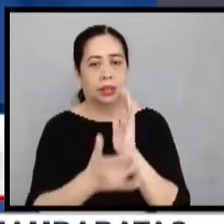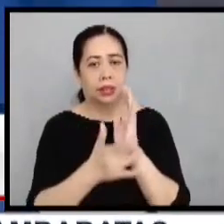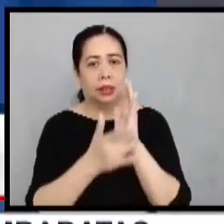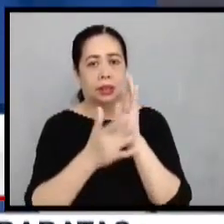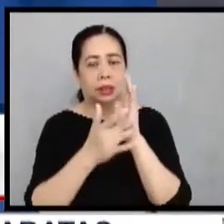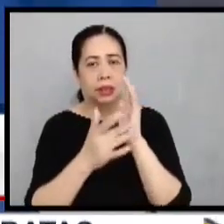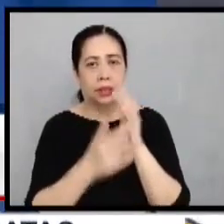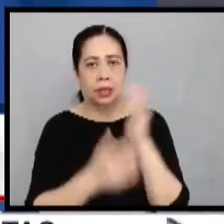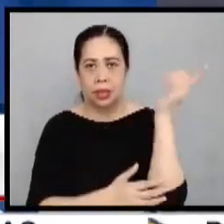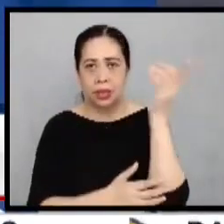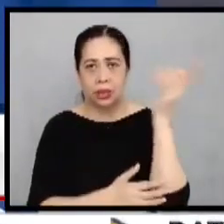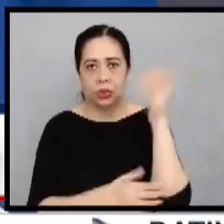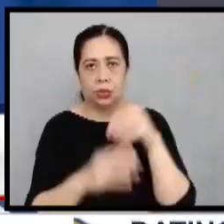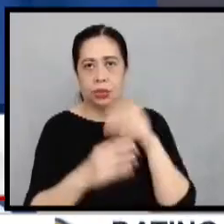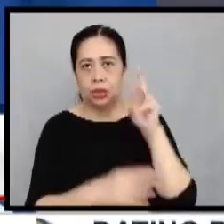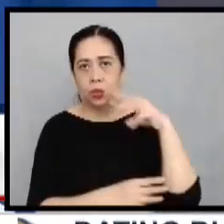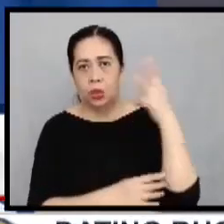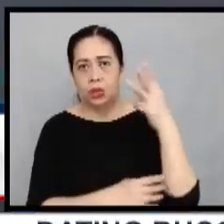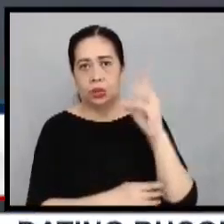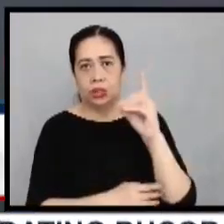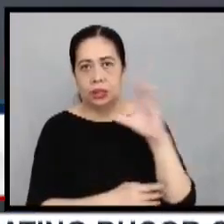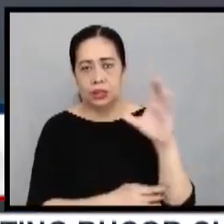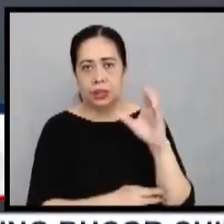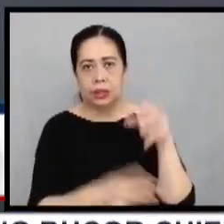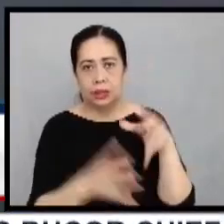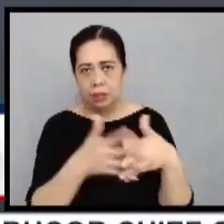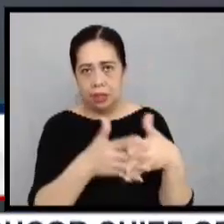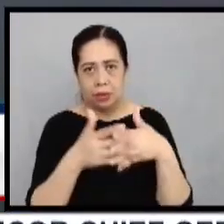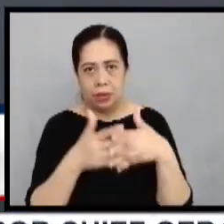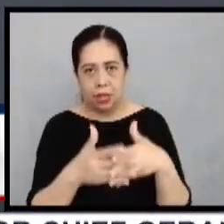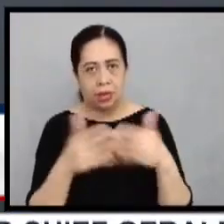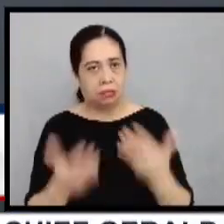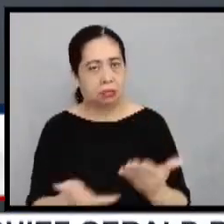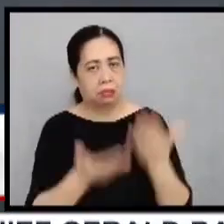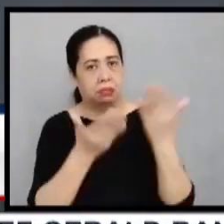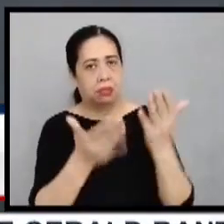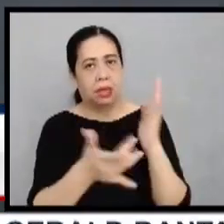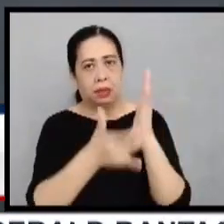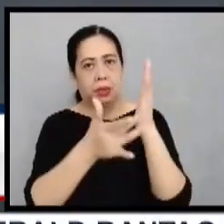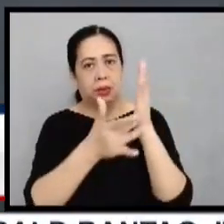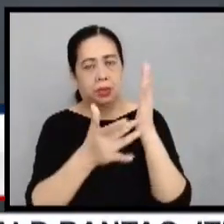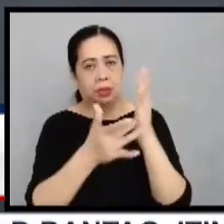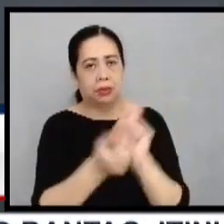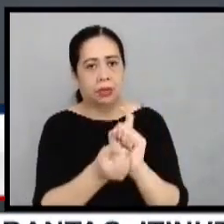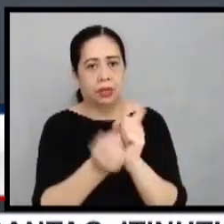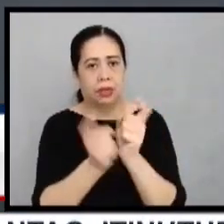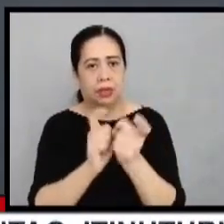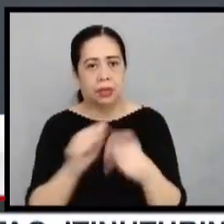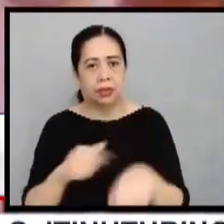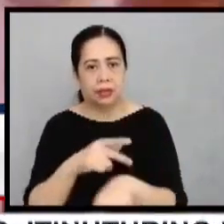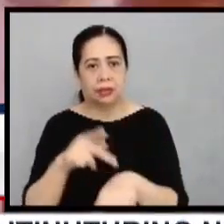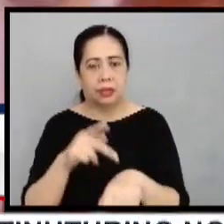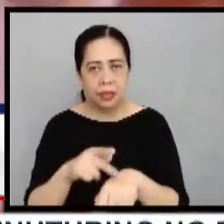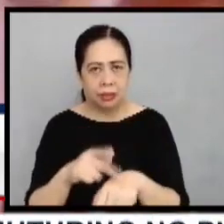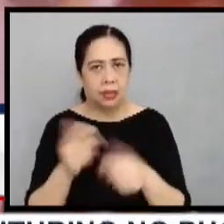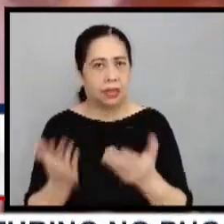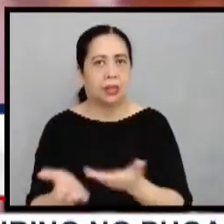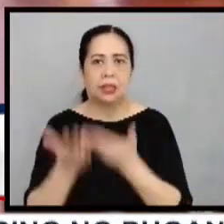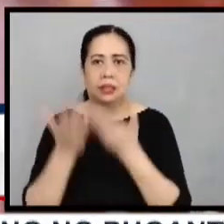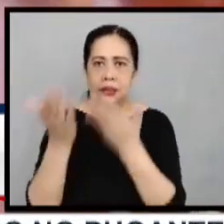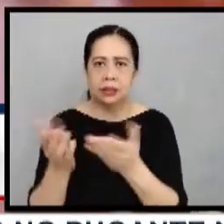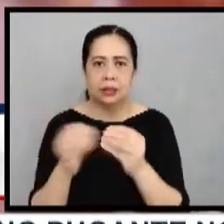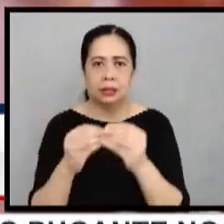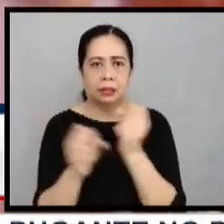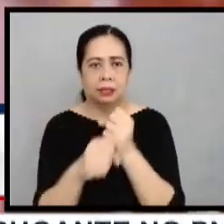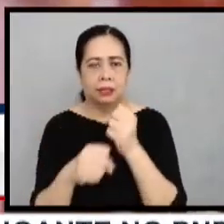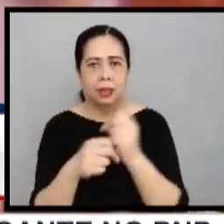Lecture sa Washington, D.C. sa Amerika kung saan isinulong niya ang digital transformation sa Pilipinas at iminungkahi ang pagbuo ng